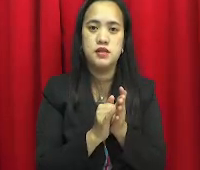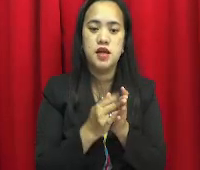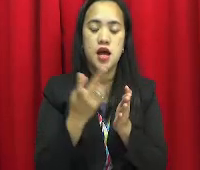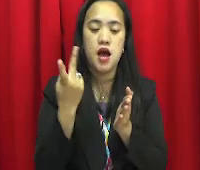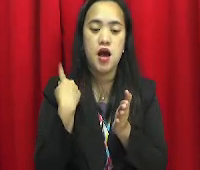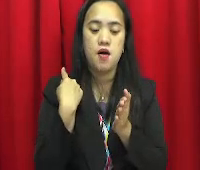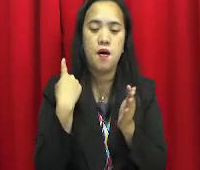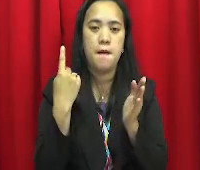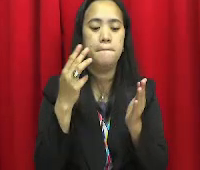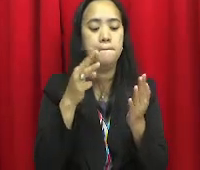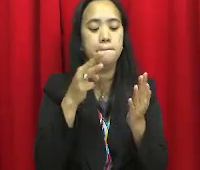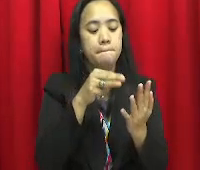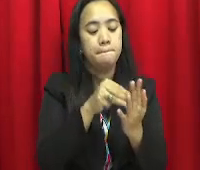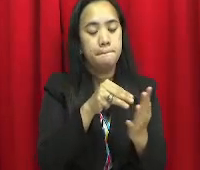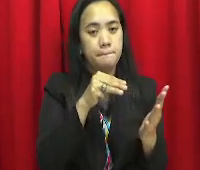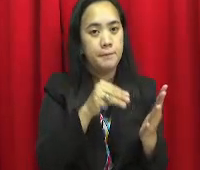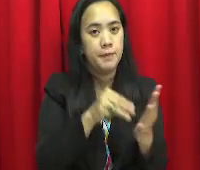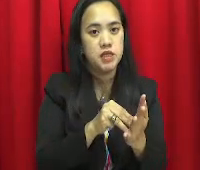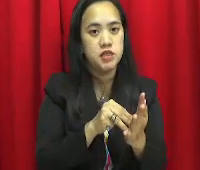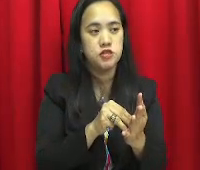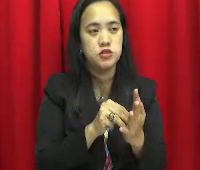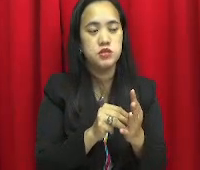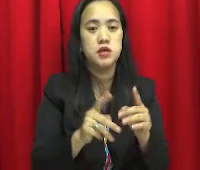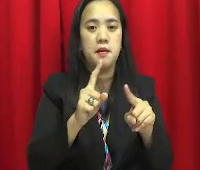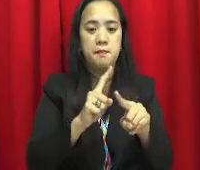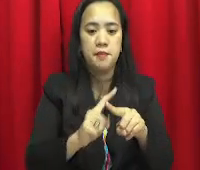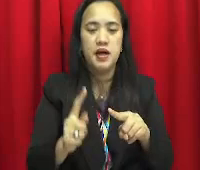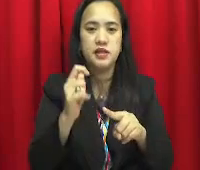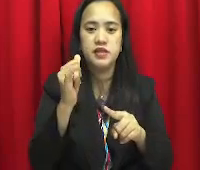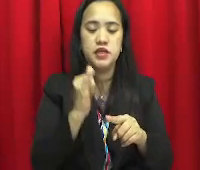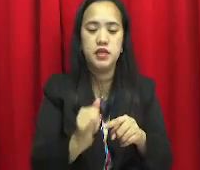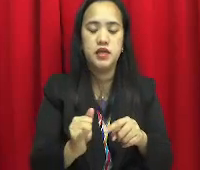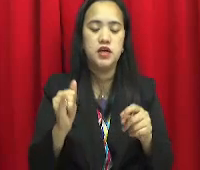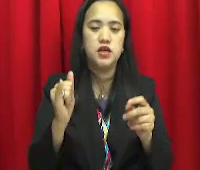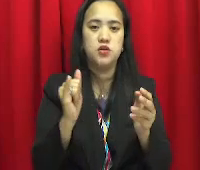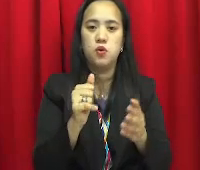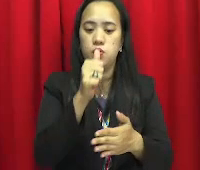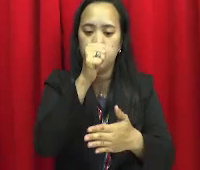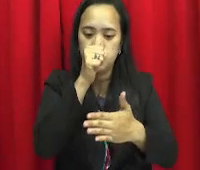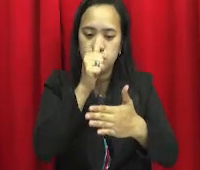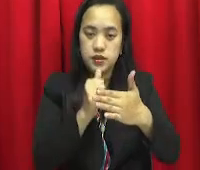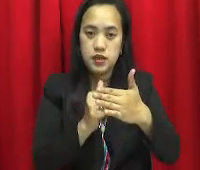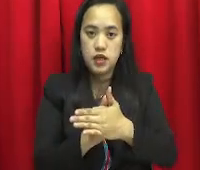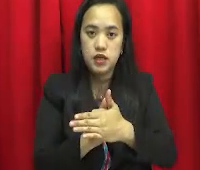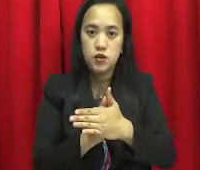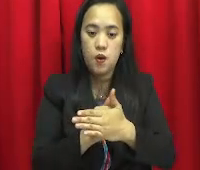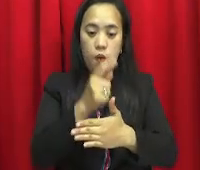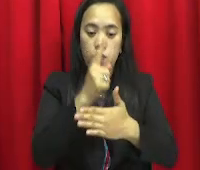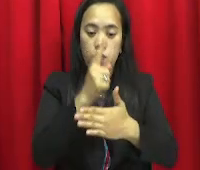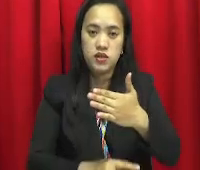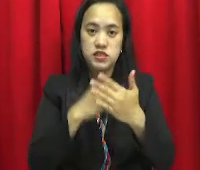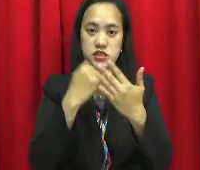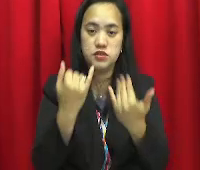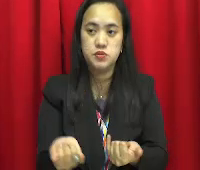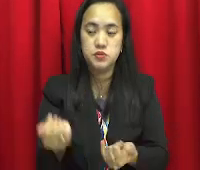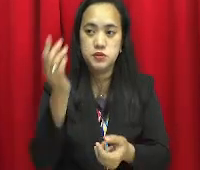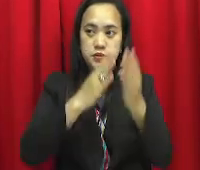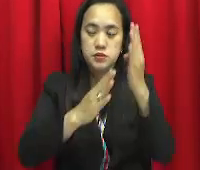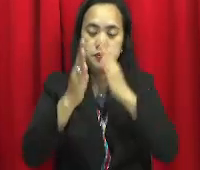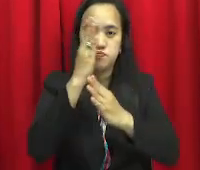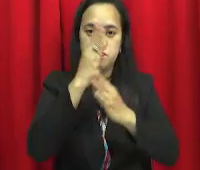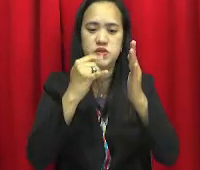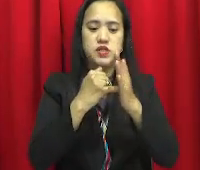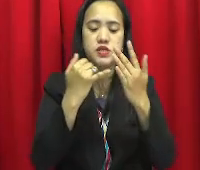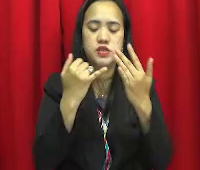may million ngayon, pero hindi kayang takpan ng million nila ang kanilang problema. Yes, amen. Amen. Iba yung blessing